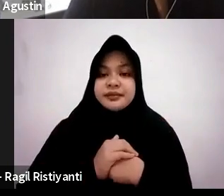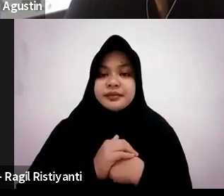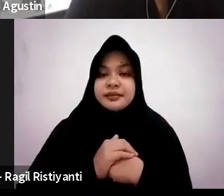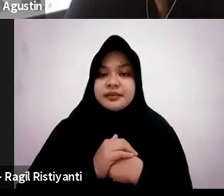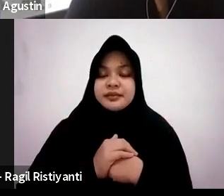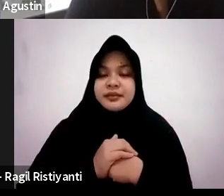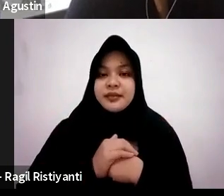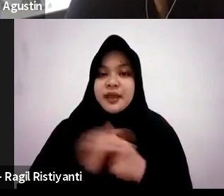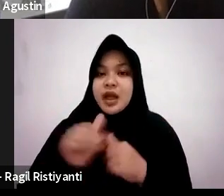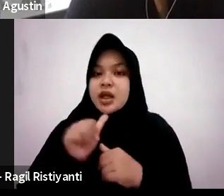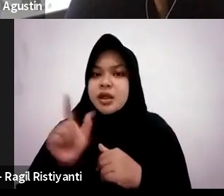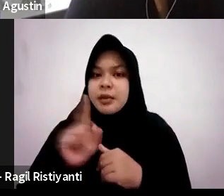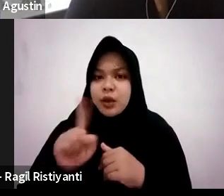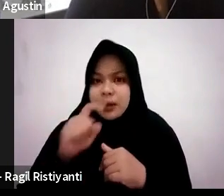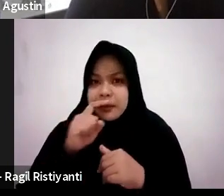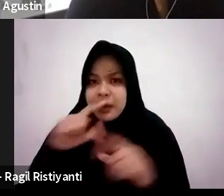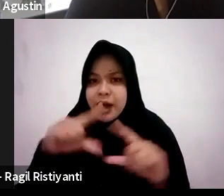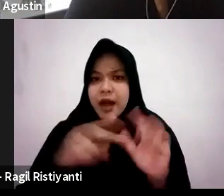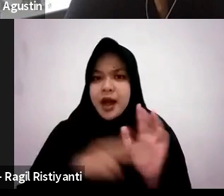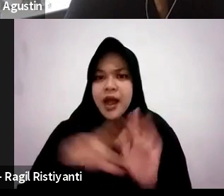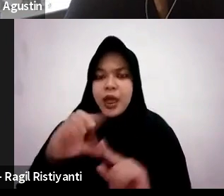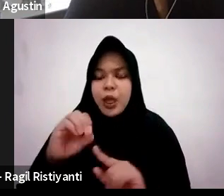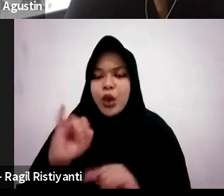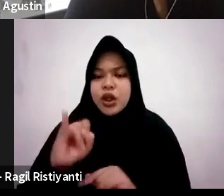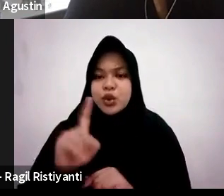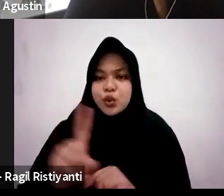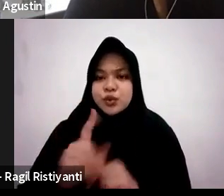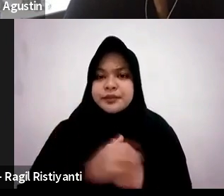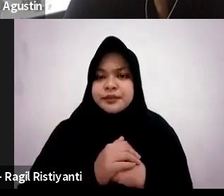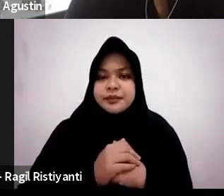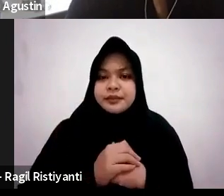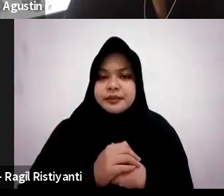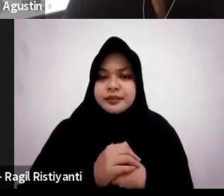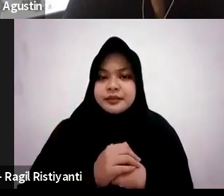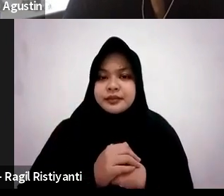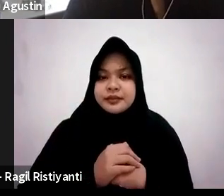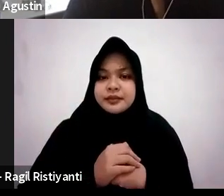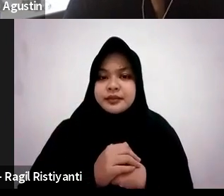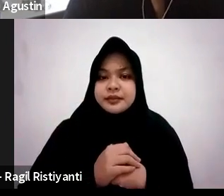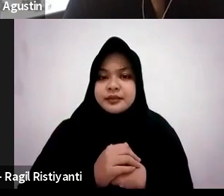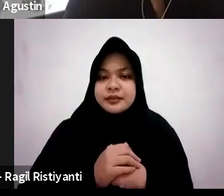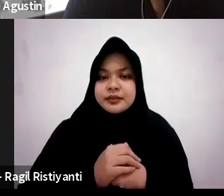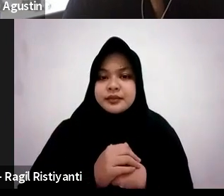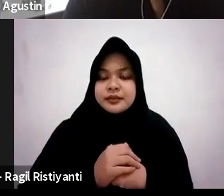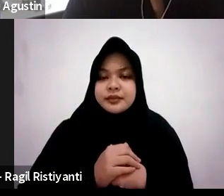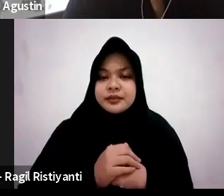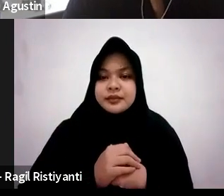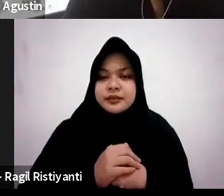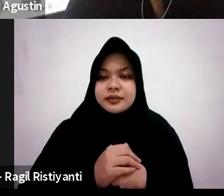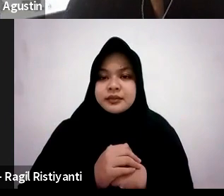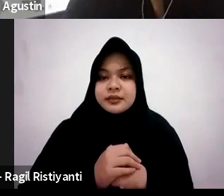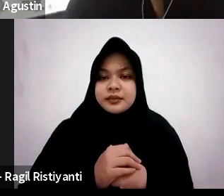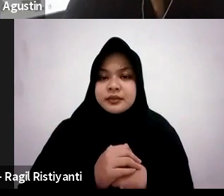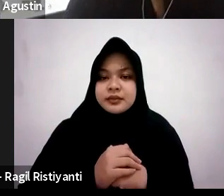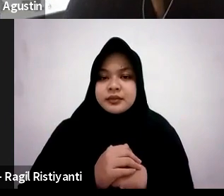siapa duluan dulu ya sudah ada ambrosius dan